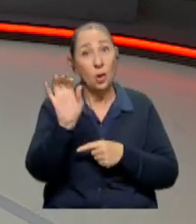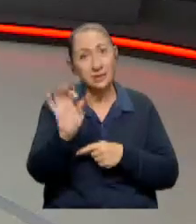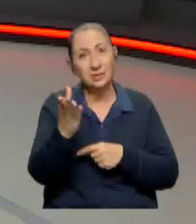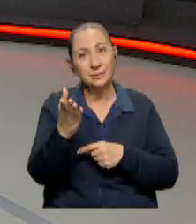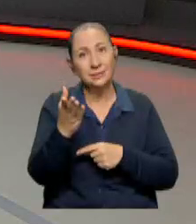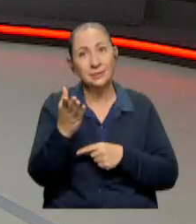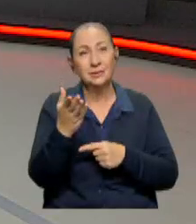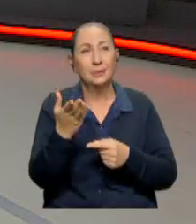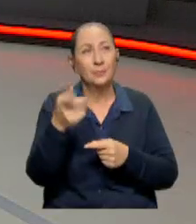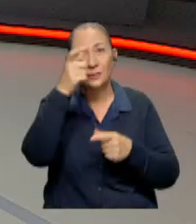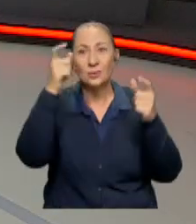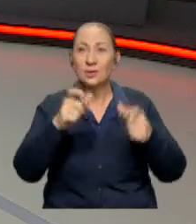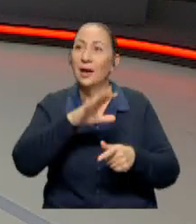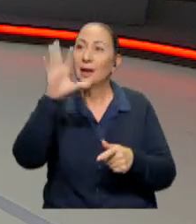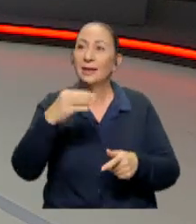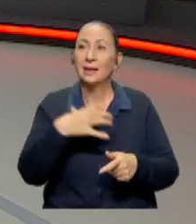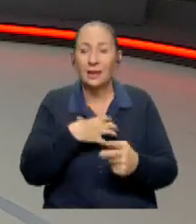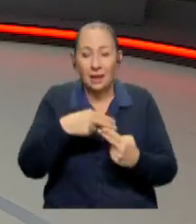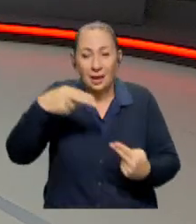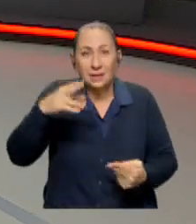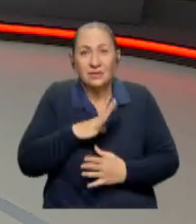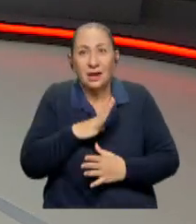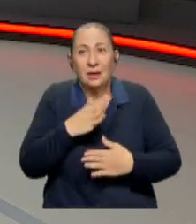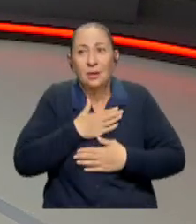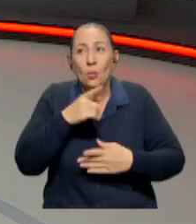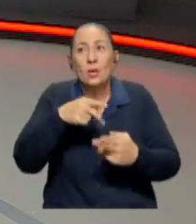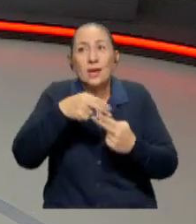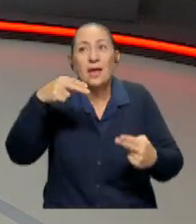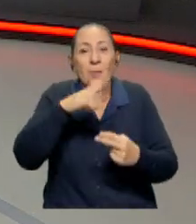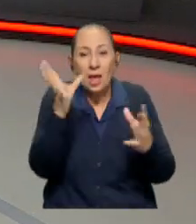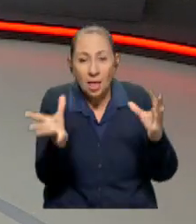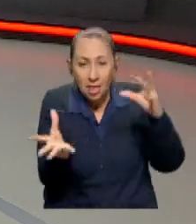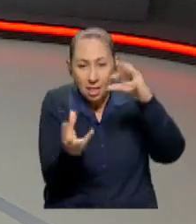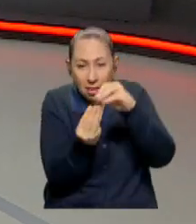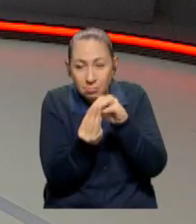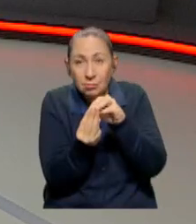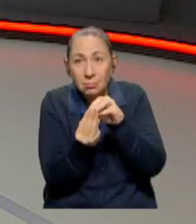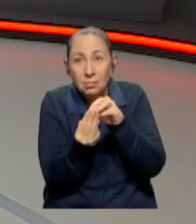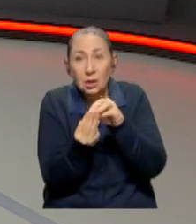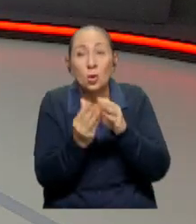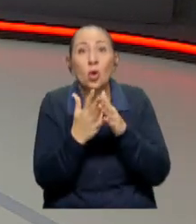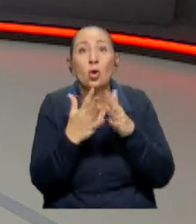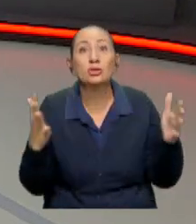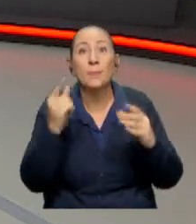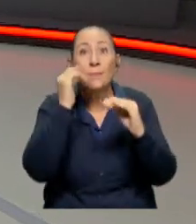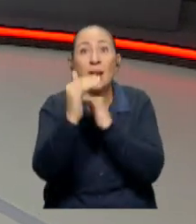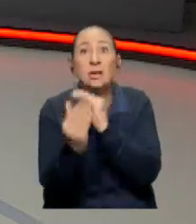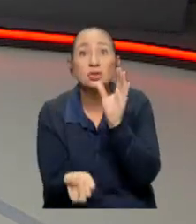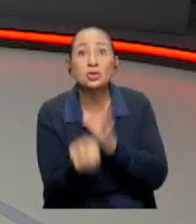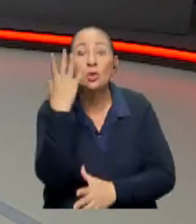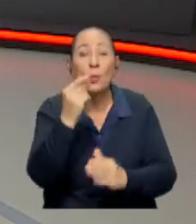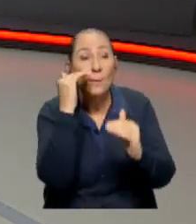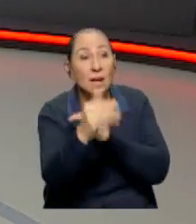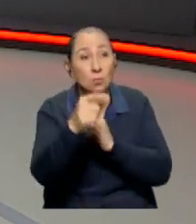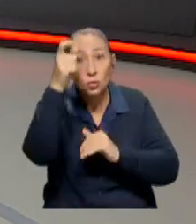öyledir diye. Ya bu ülkede herkesin kendi hikayesi var. Bu hikayelerin bir araya gelmesiyle koca bir millet oluşuyor. Bu